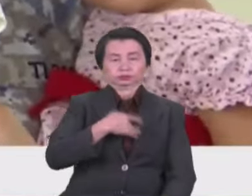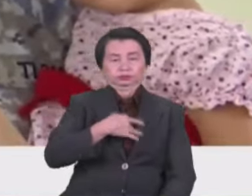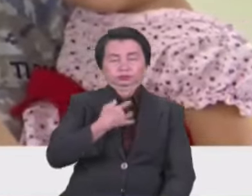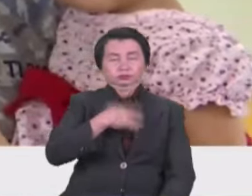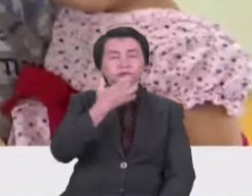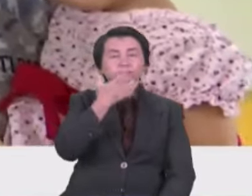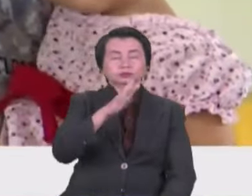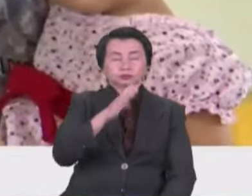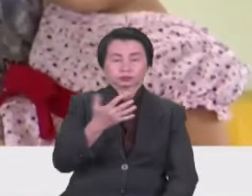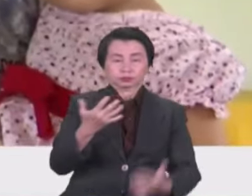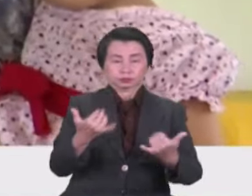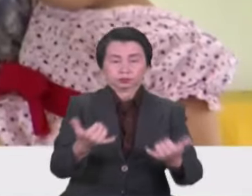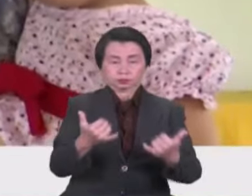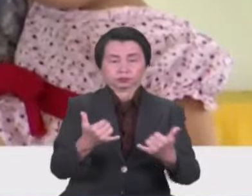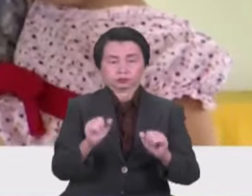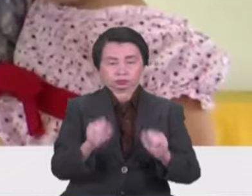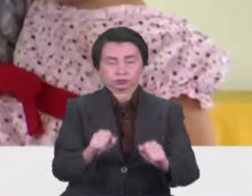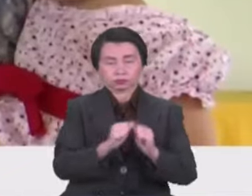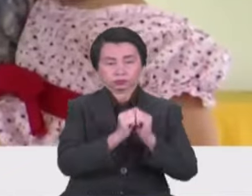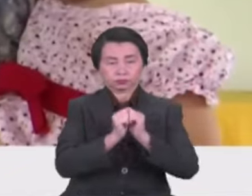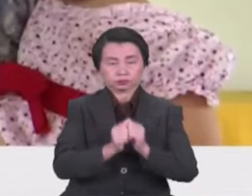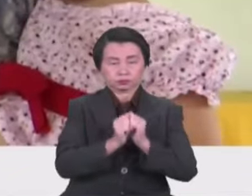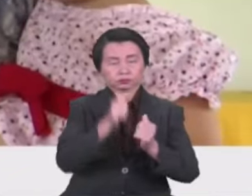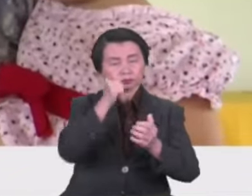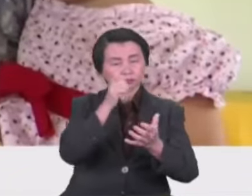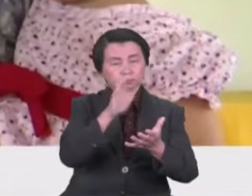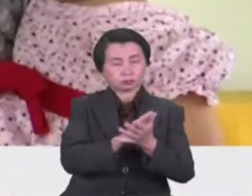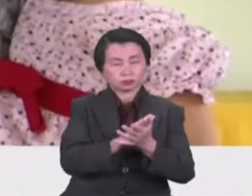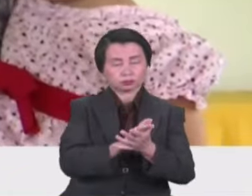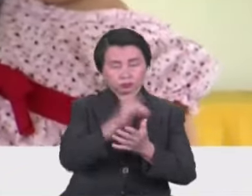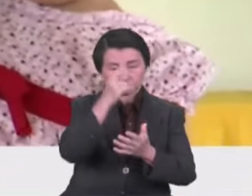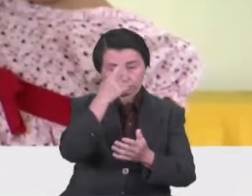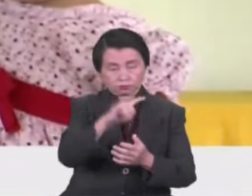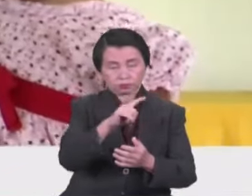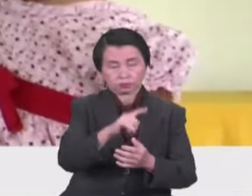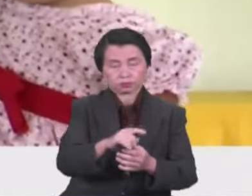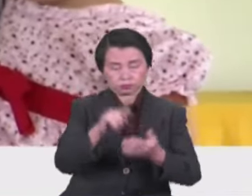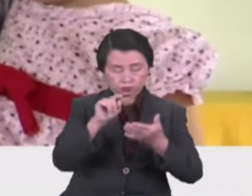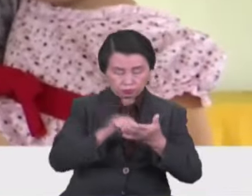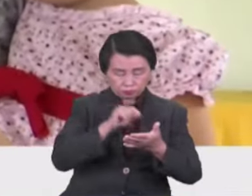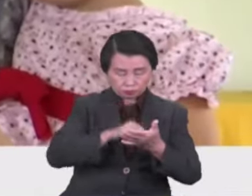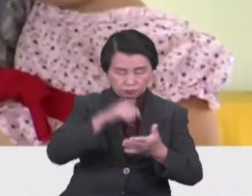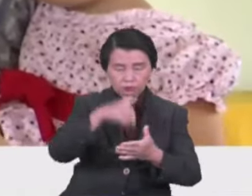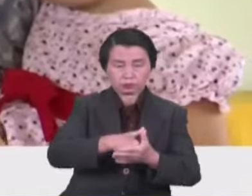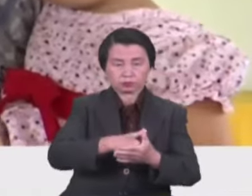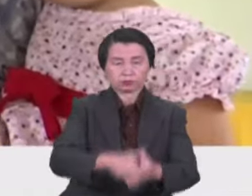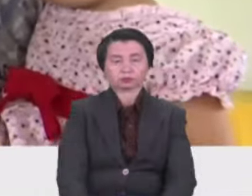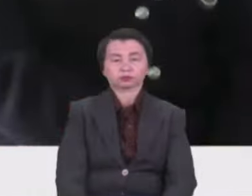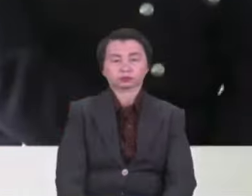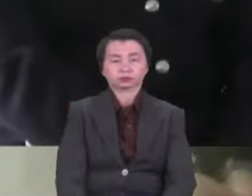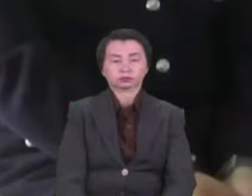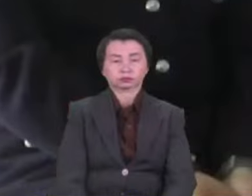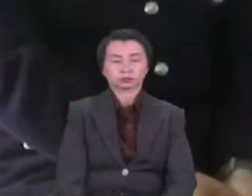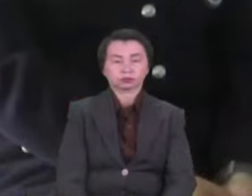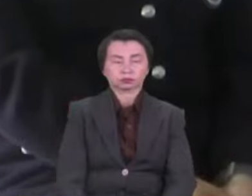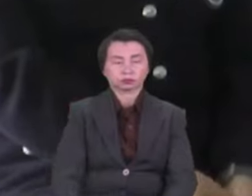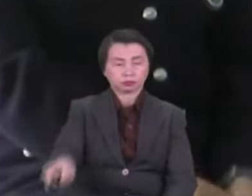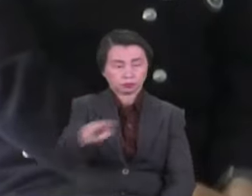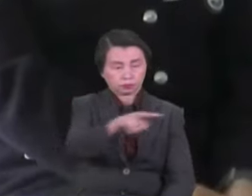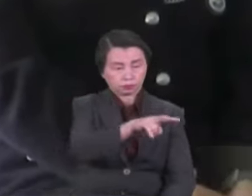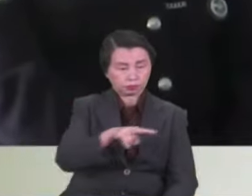bertuahlah pada hari ini dapat bersama-sama isteri untuk mengundi. Masih di Sandakan, tinjauan